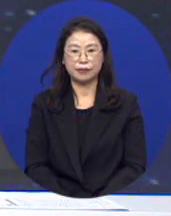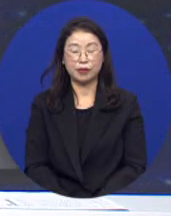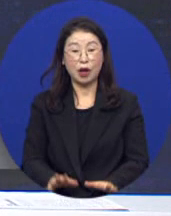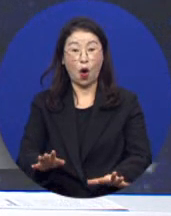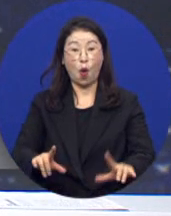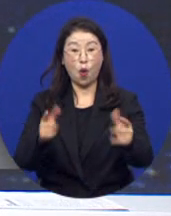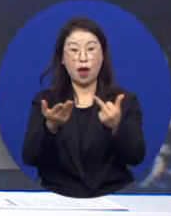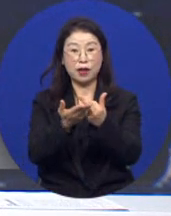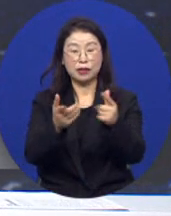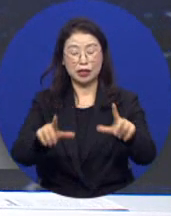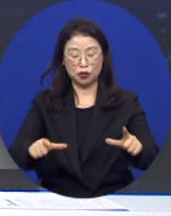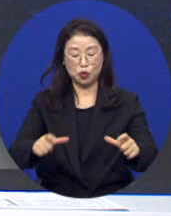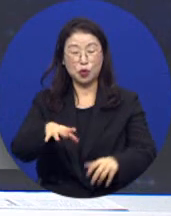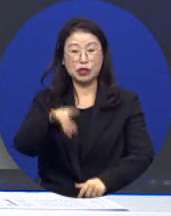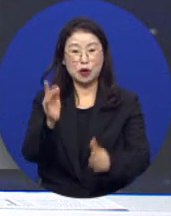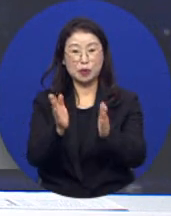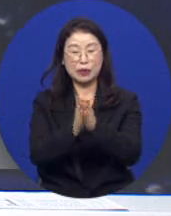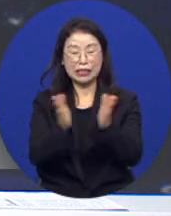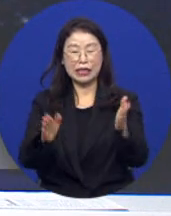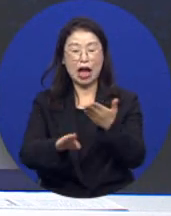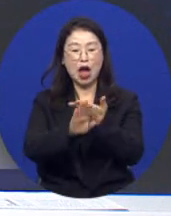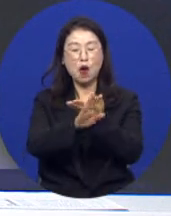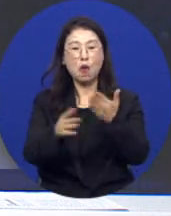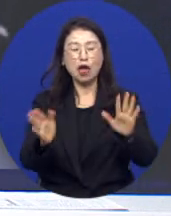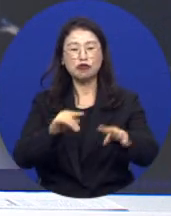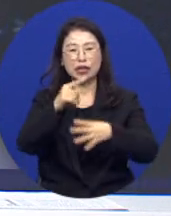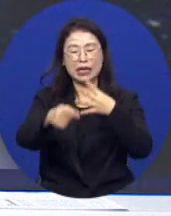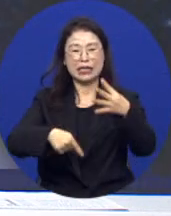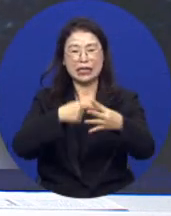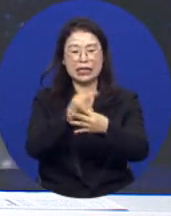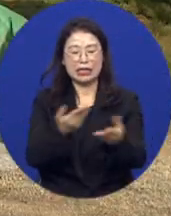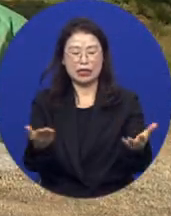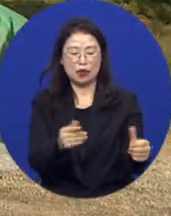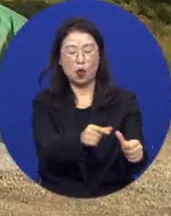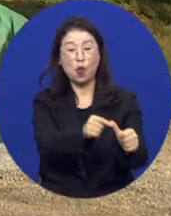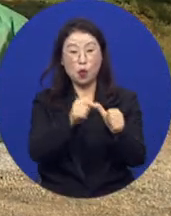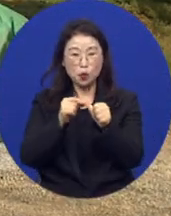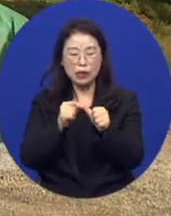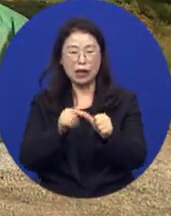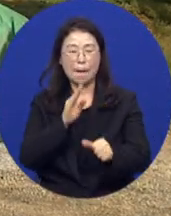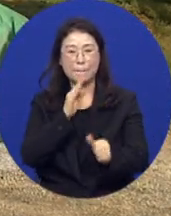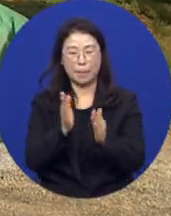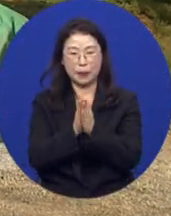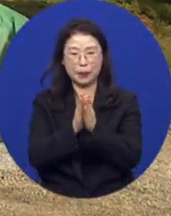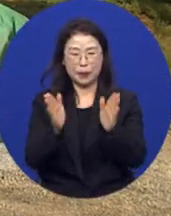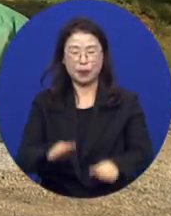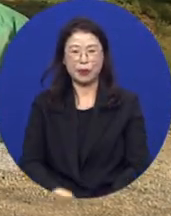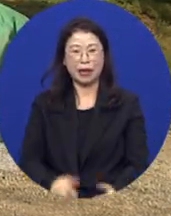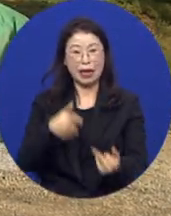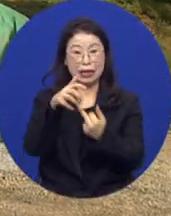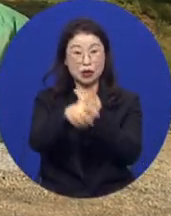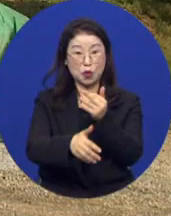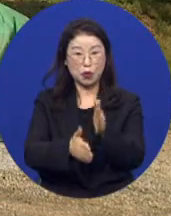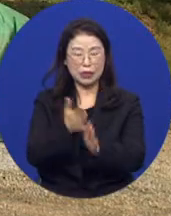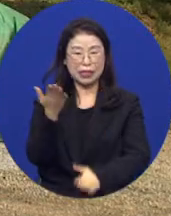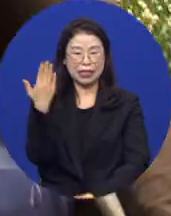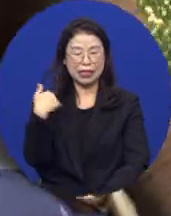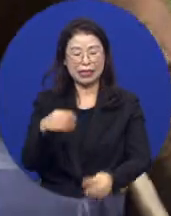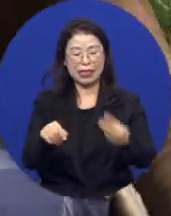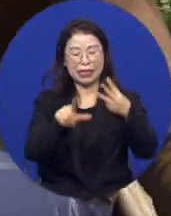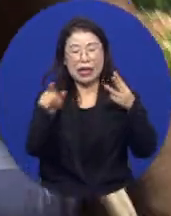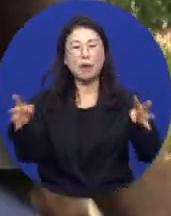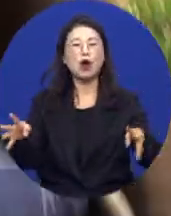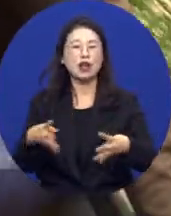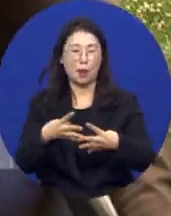올해 제주에 처음 도입하는 외국인 공공형 계절 근로 사업이 본격적으로 이뤄집니다. 서귀포시는 지난달